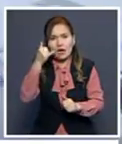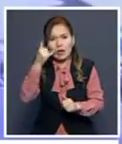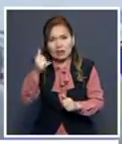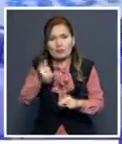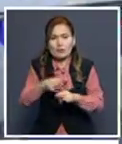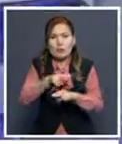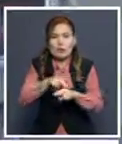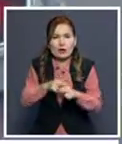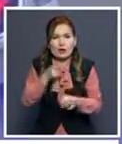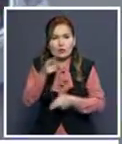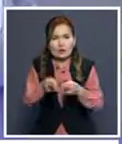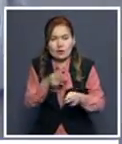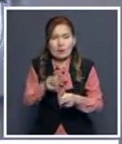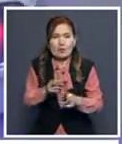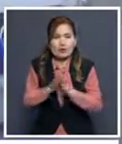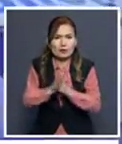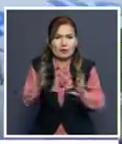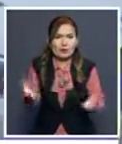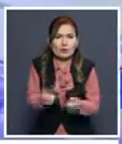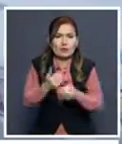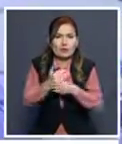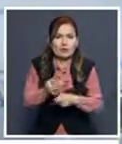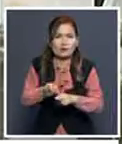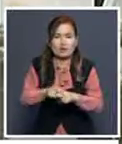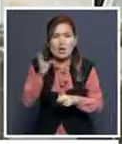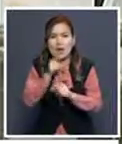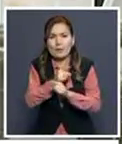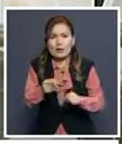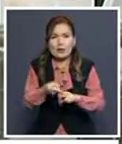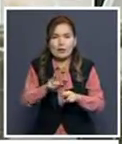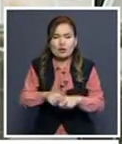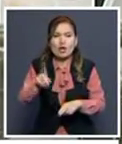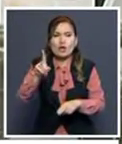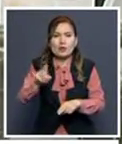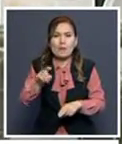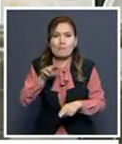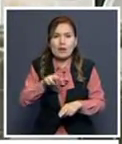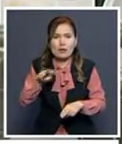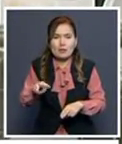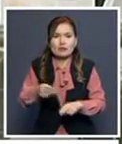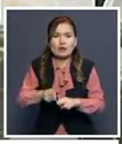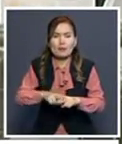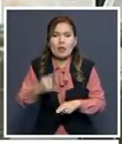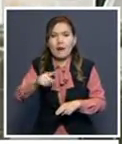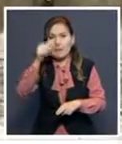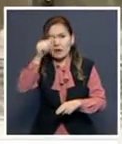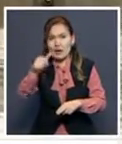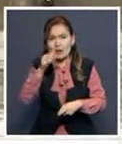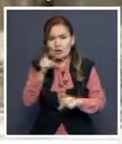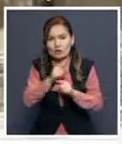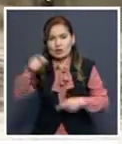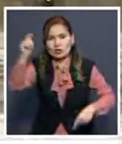құтқарылды. Австралия метеорологиялық бюросының мәліметінше, бірнеше сағаттың ішінде Сиднейге 100 миллиметр немесе бір айдың жауыны